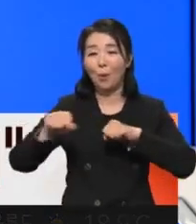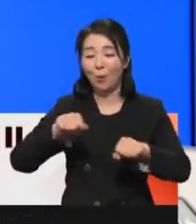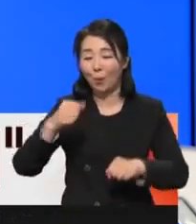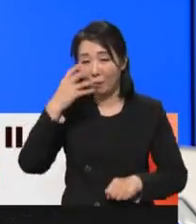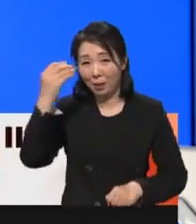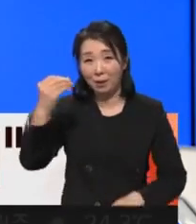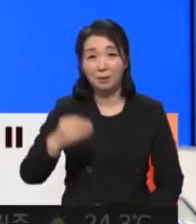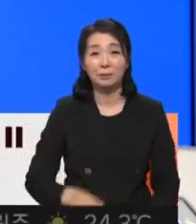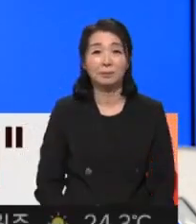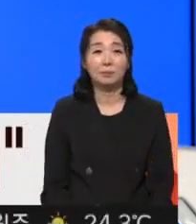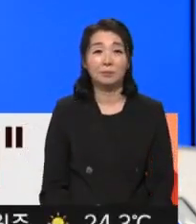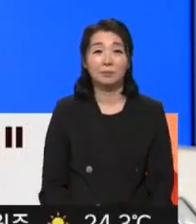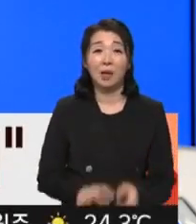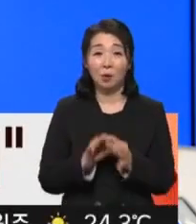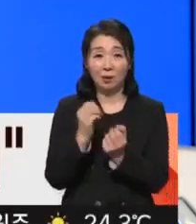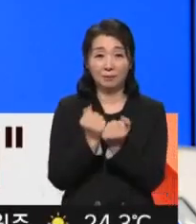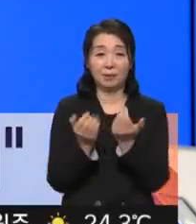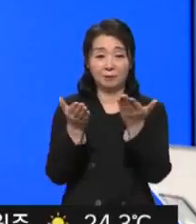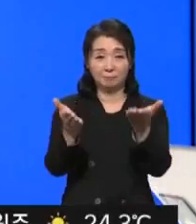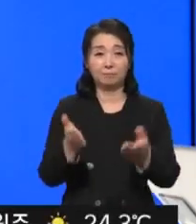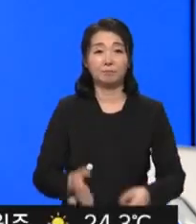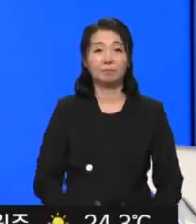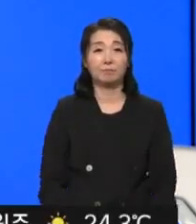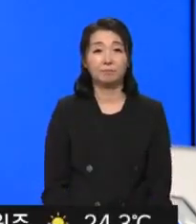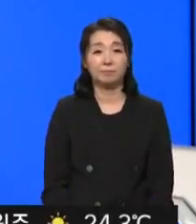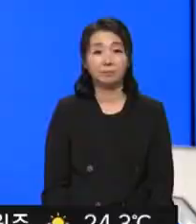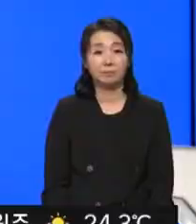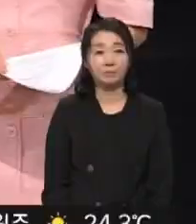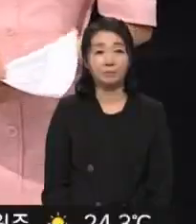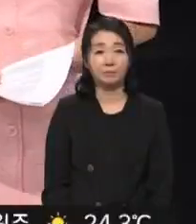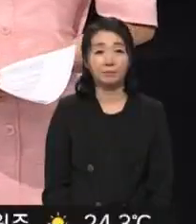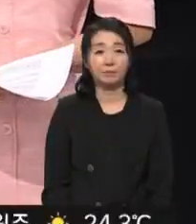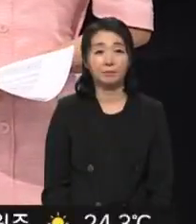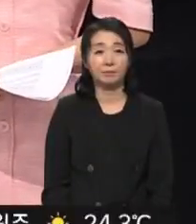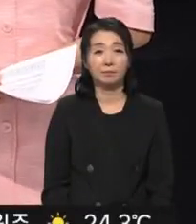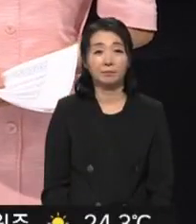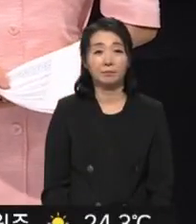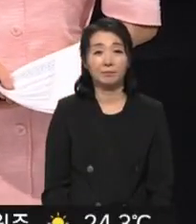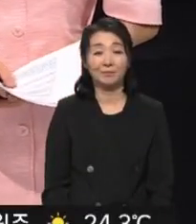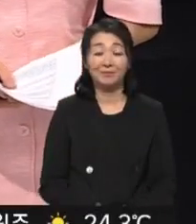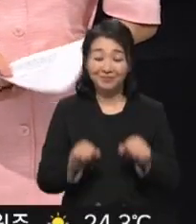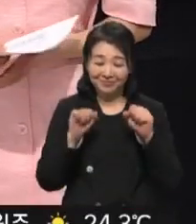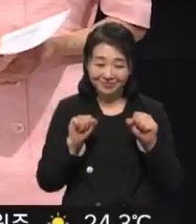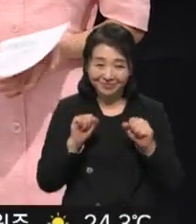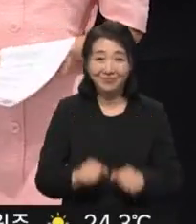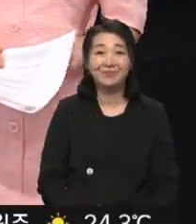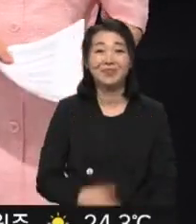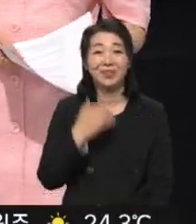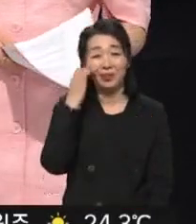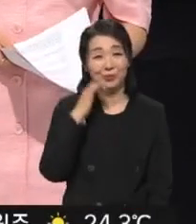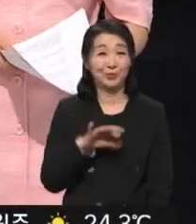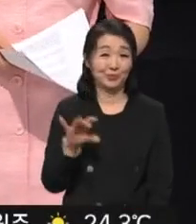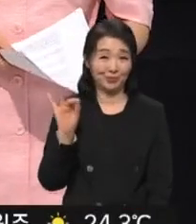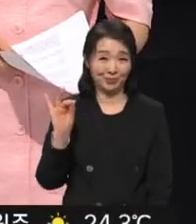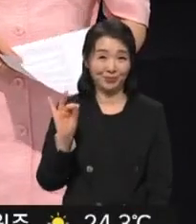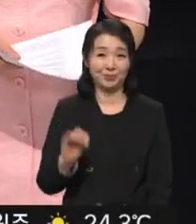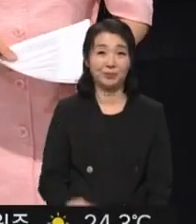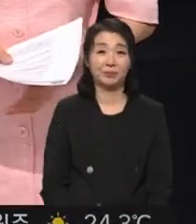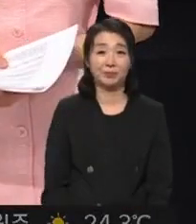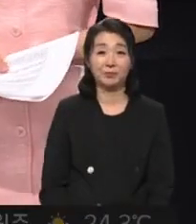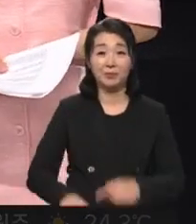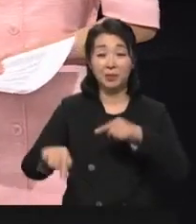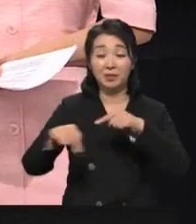눈길을 끌고 있는데요. 관련 소식들을 백다혜 반장이 정리했습니다. 네, 안녕하세요. 소통반장